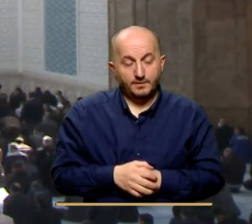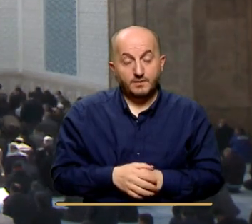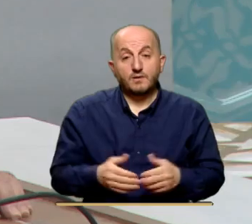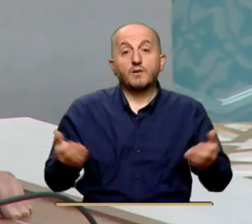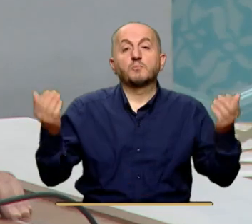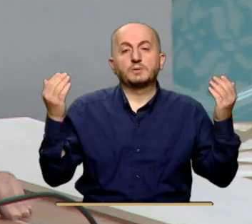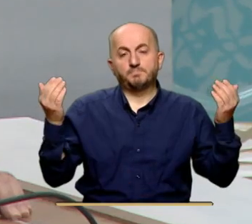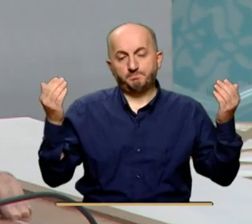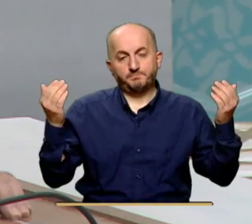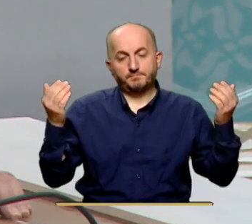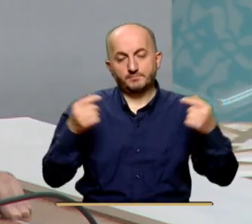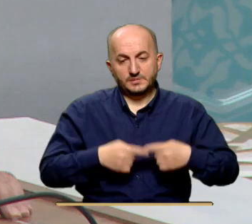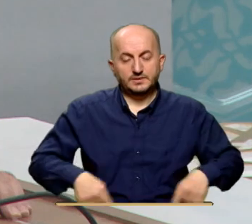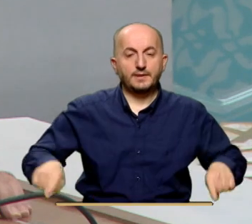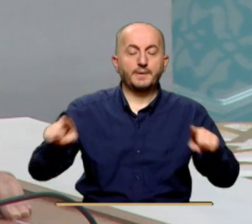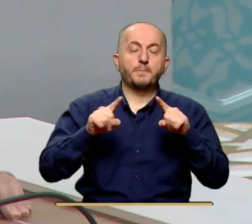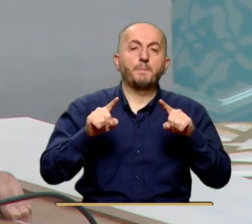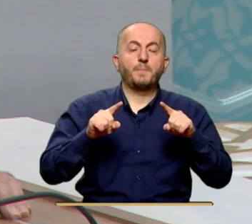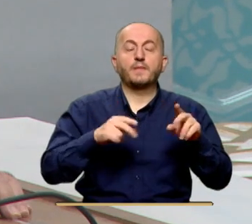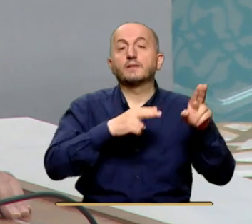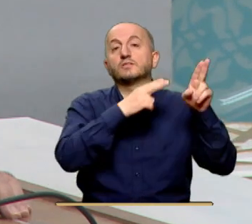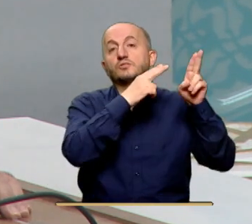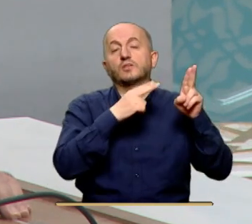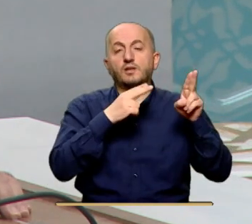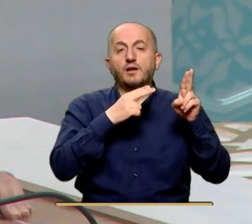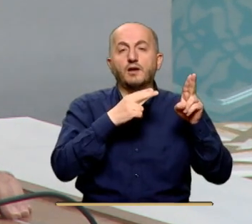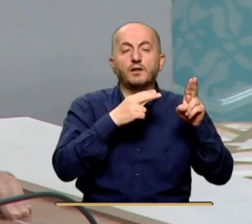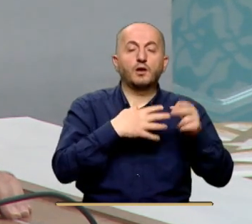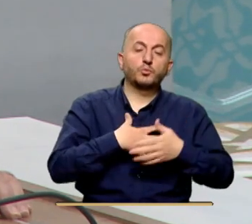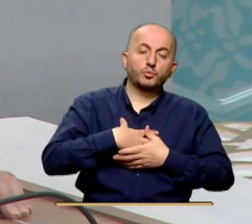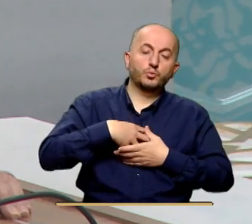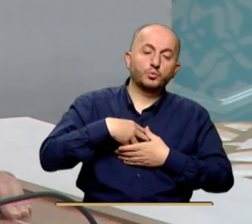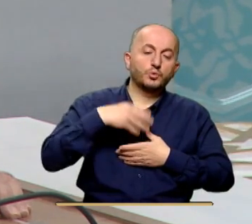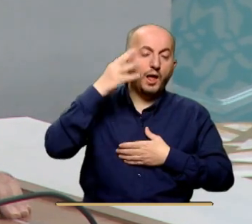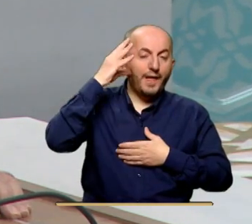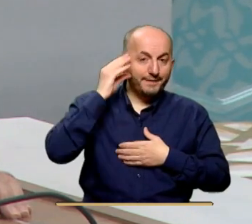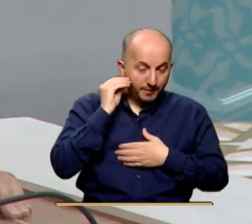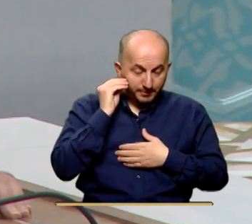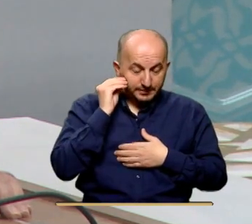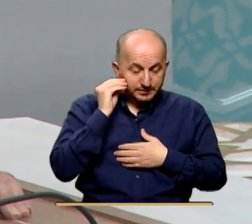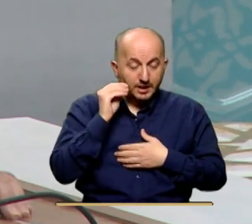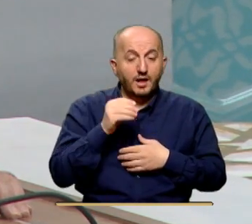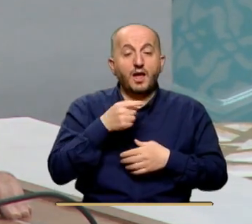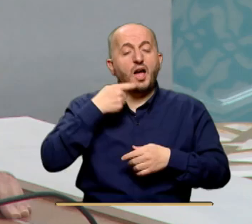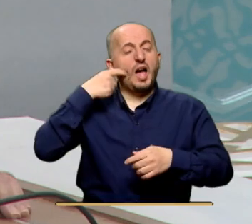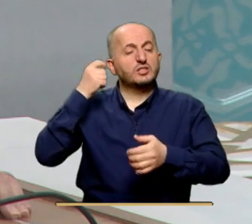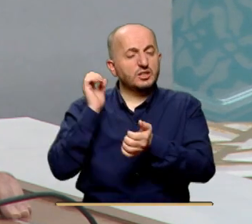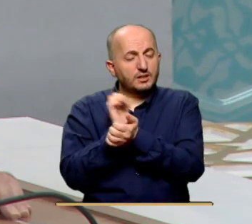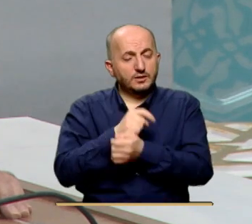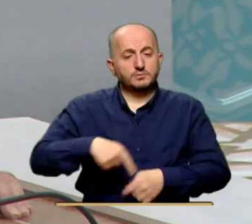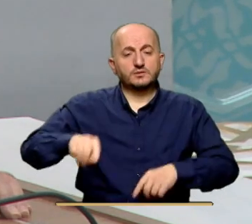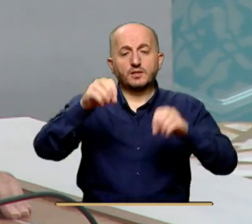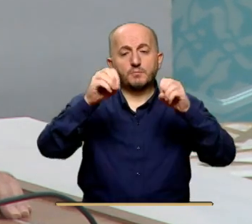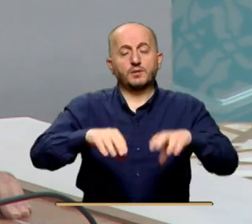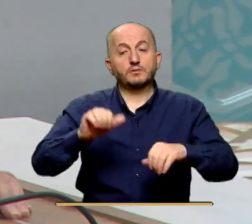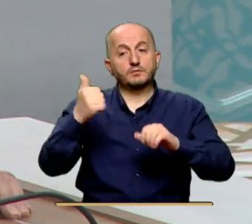Rabbim bizlere Çanakkale ruhunu anlamayı, ecdadın bize bıraktığı değerlere